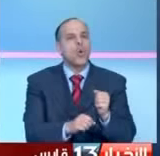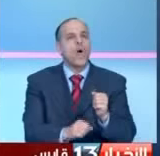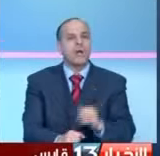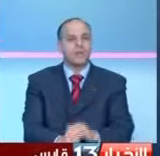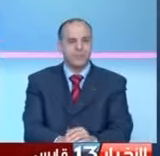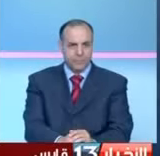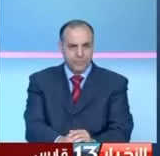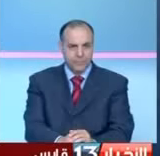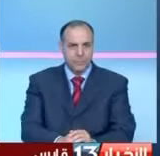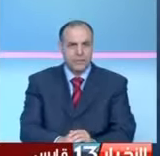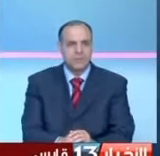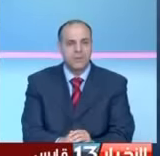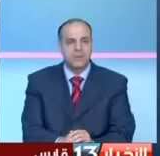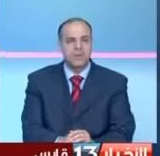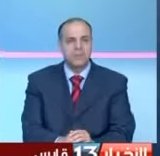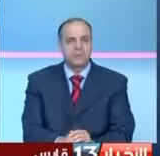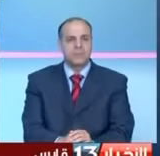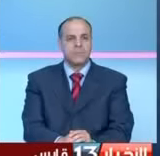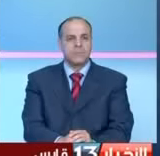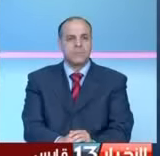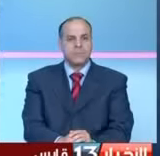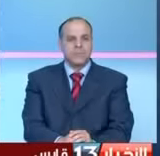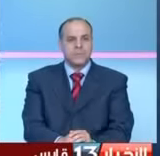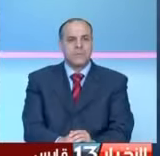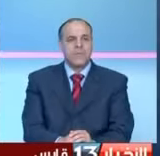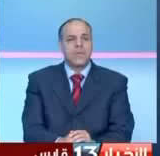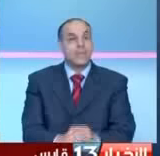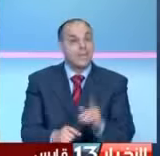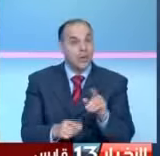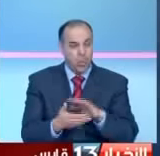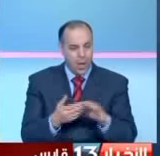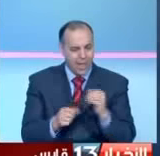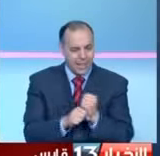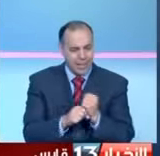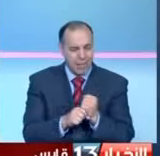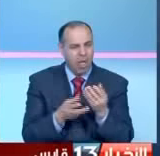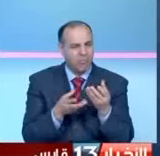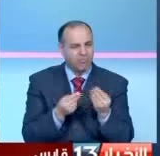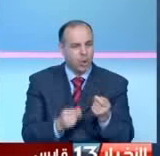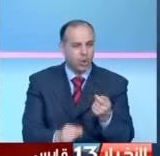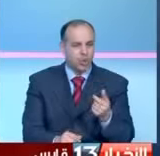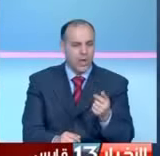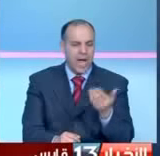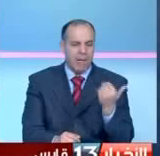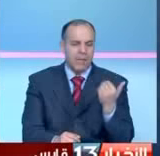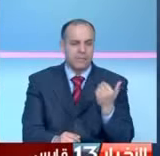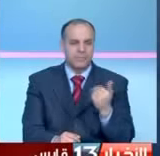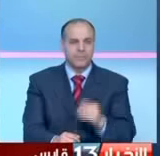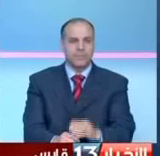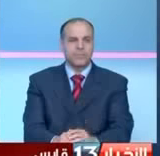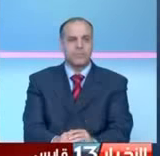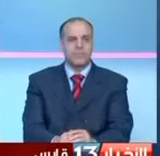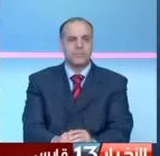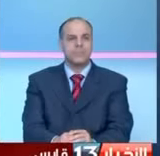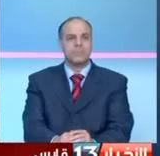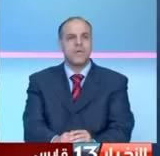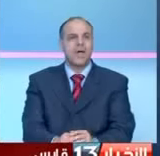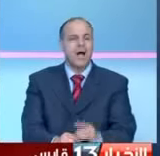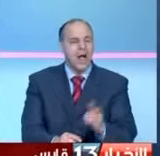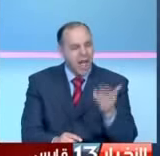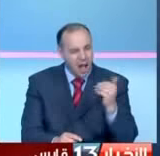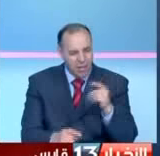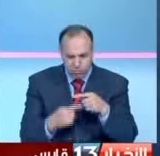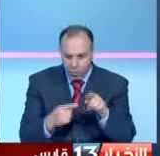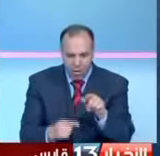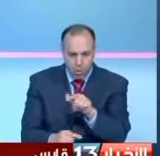نلقاوه متواجد. مي التل اللي نخدموا به توا تفقد على قبل كان موجود اكثر، كان فما شواء اكثر